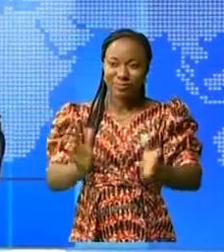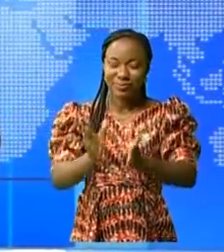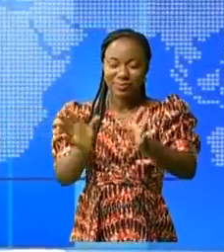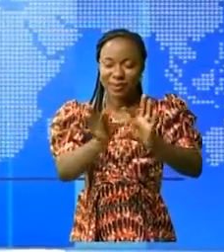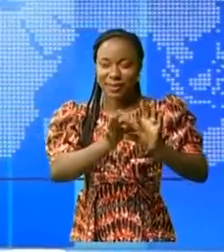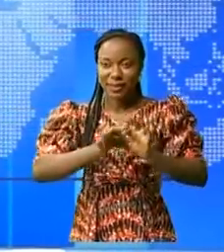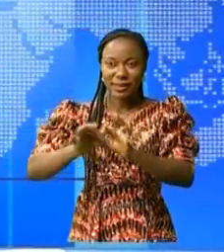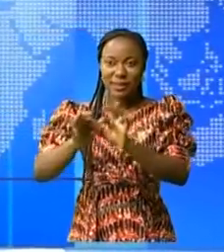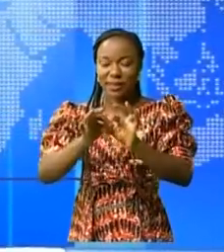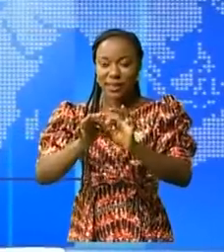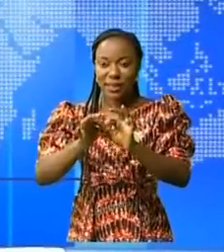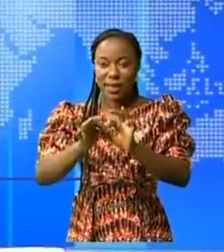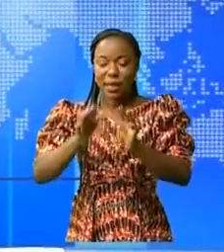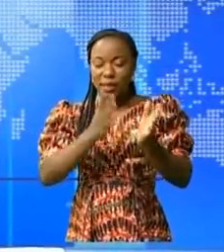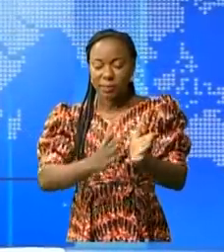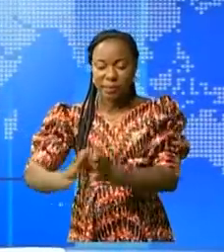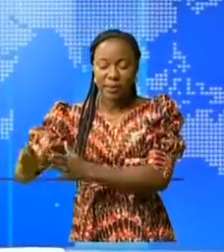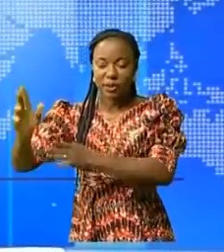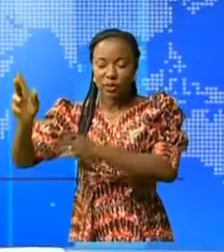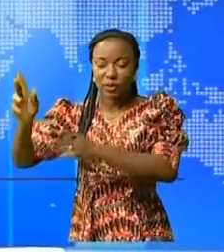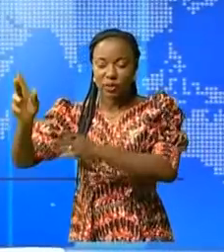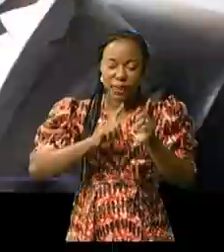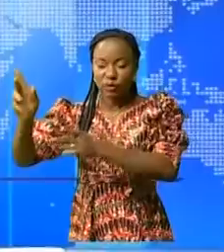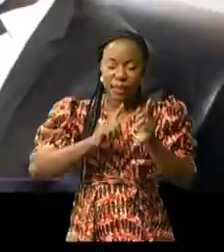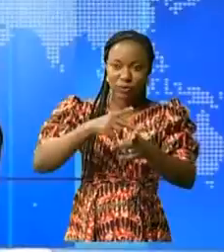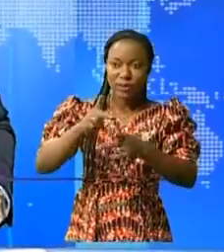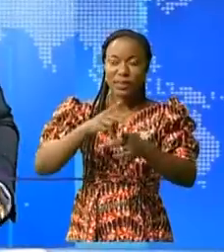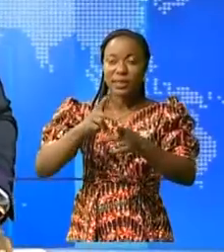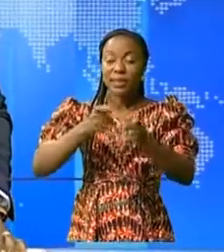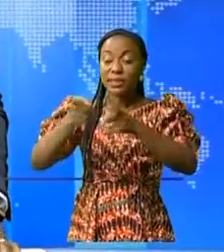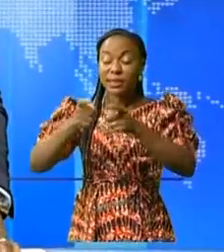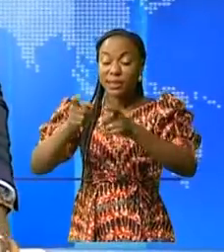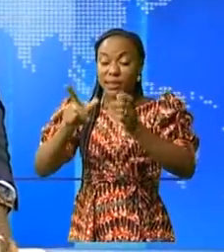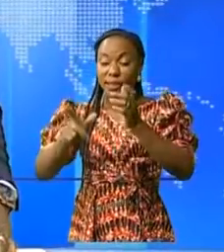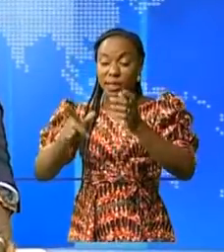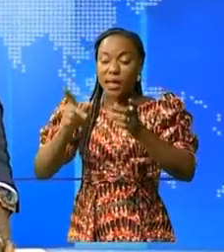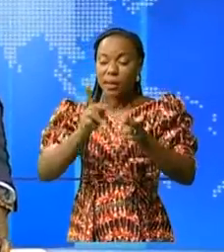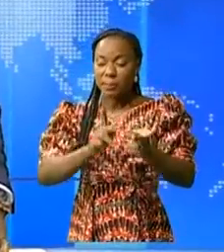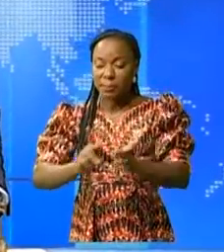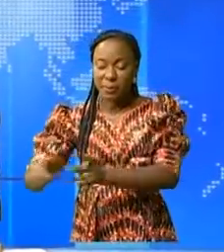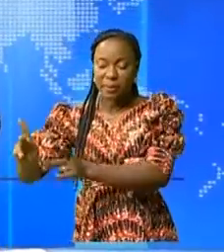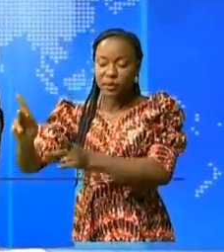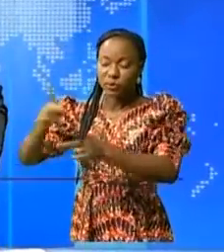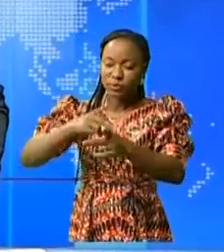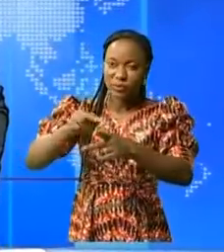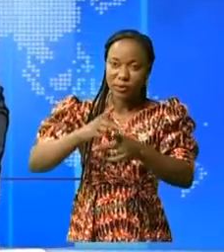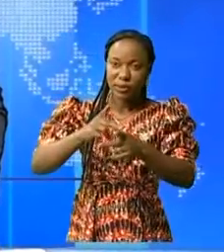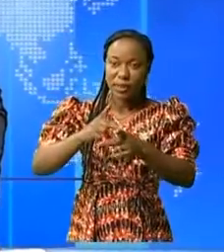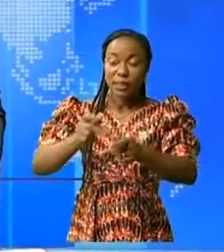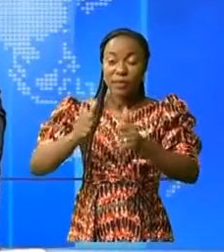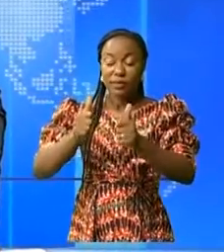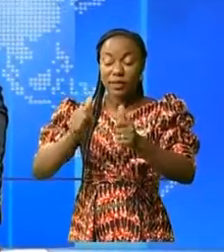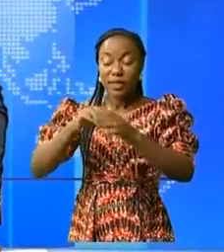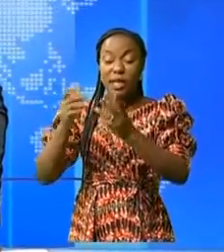de l'institut national de préparation professionnelle qui séjournent dans la province du lot là bas qui a également